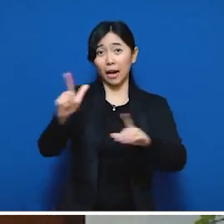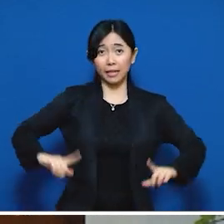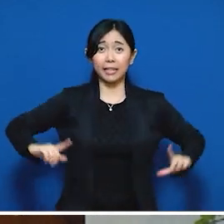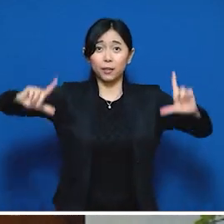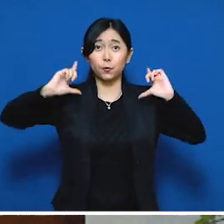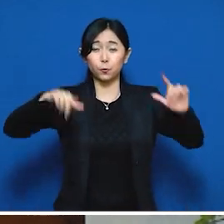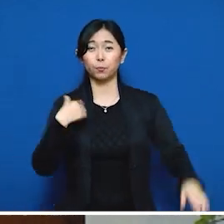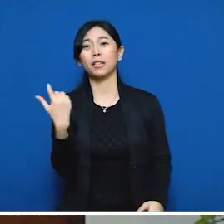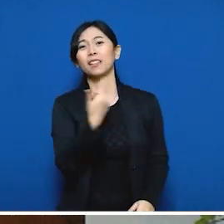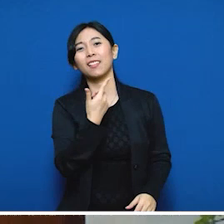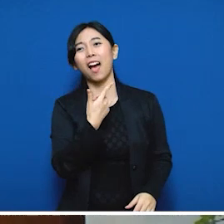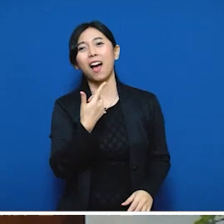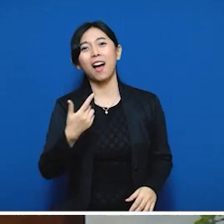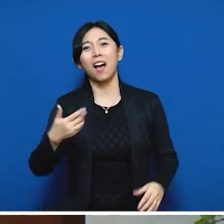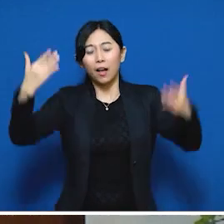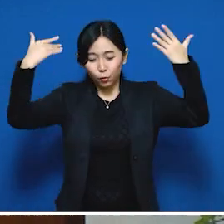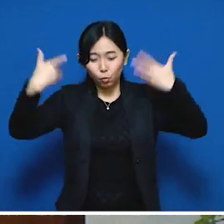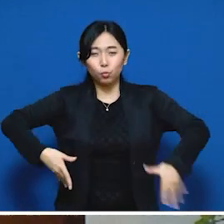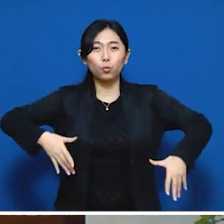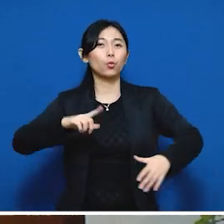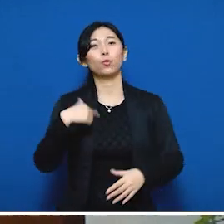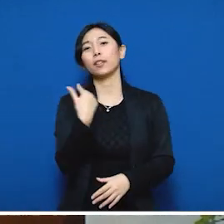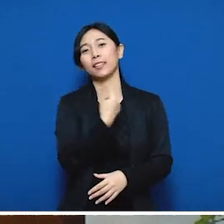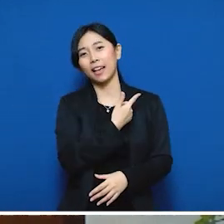menjalani iman, menghidupi iman